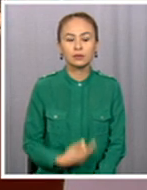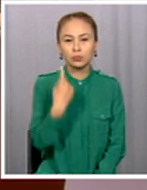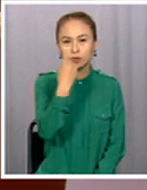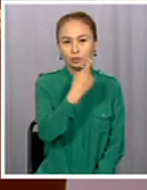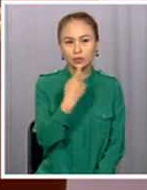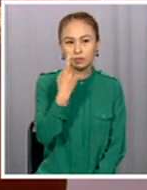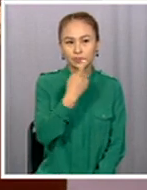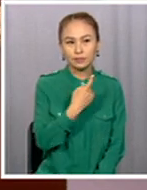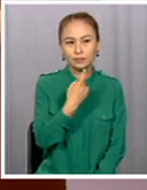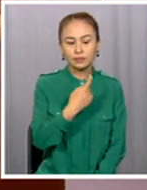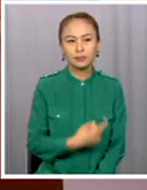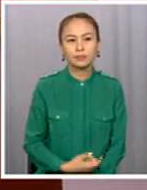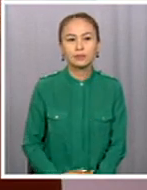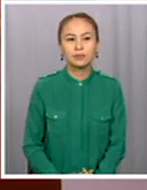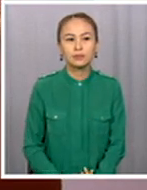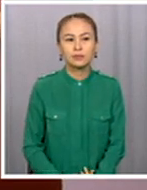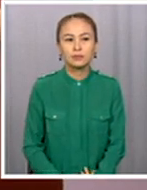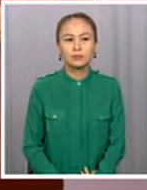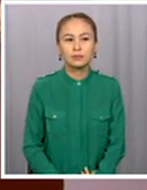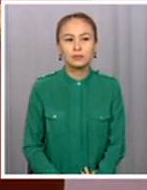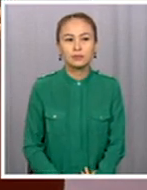Тышы.